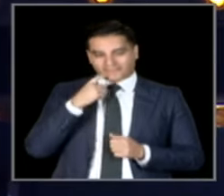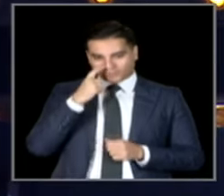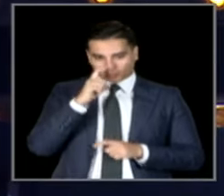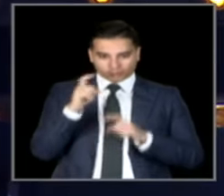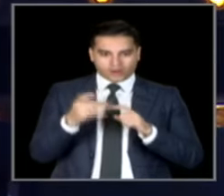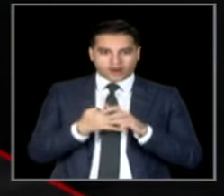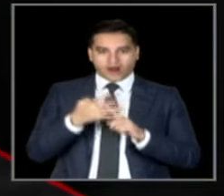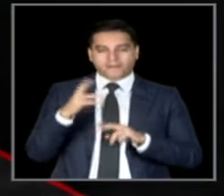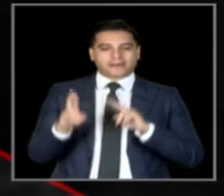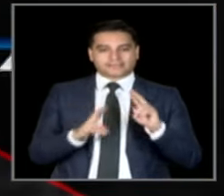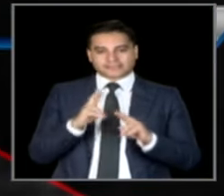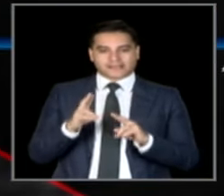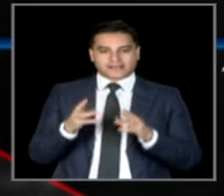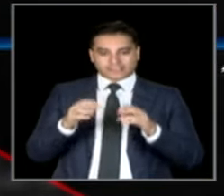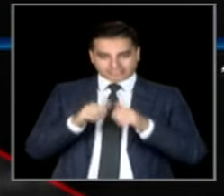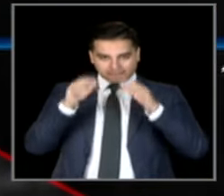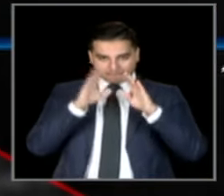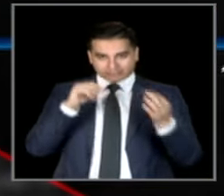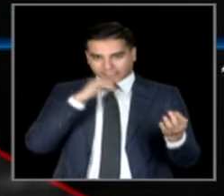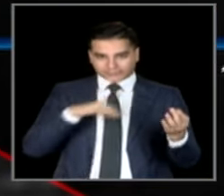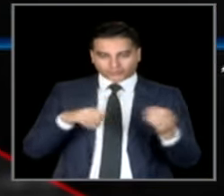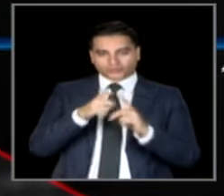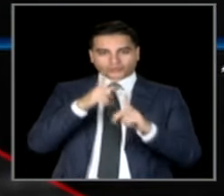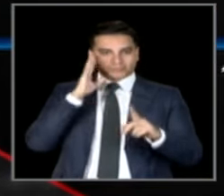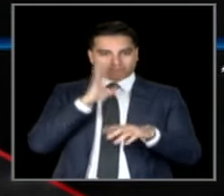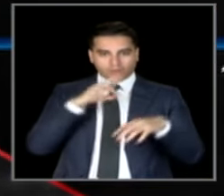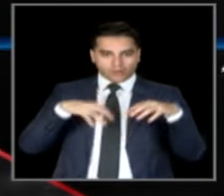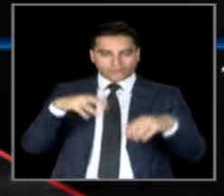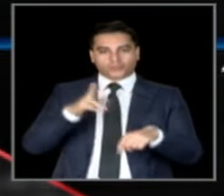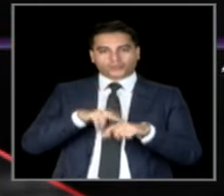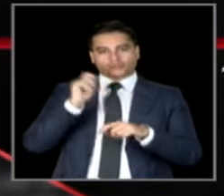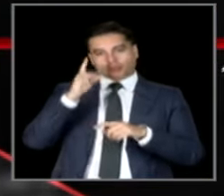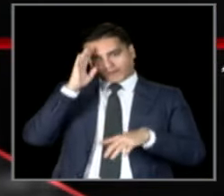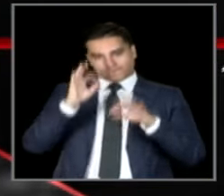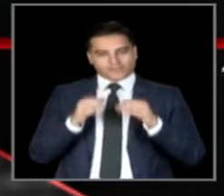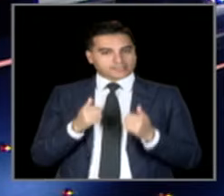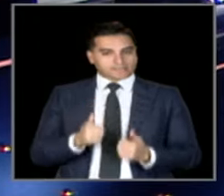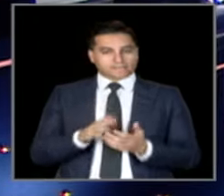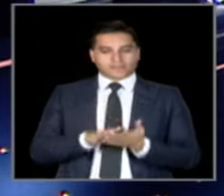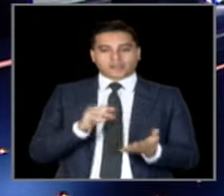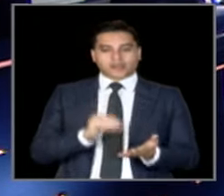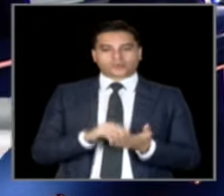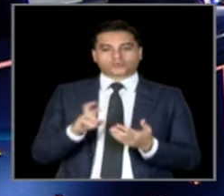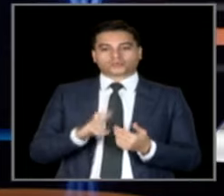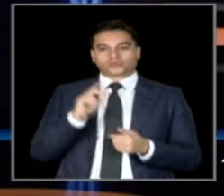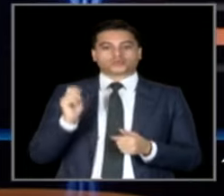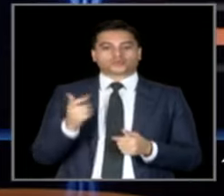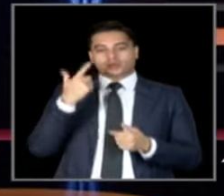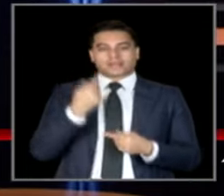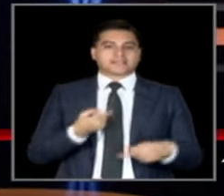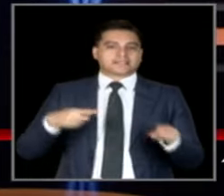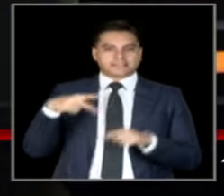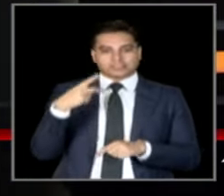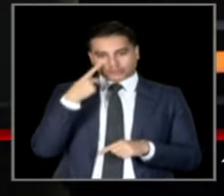فقرة الفنون، أربع أسئلة: سينما ومسرح، أغاني وموسيقى، لوحات ومعالم، وسرعة البديهة. أسئلتنا تعتمد